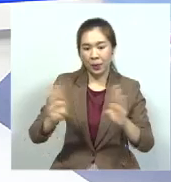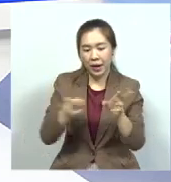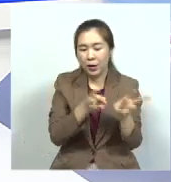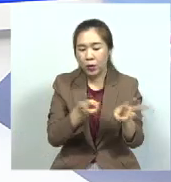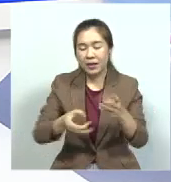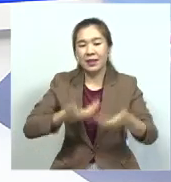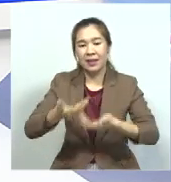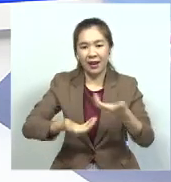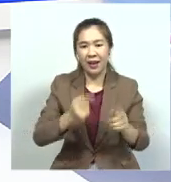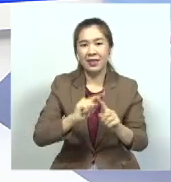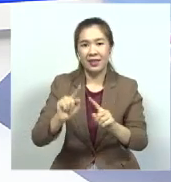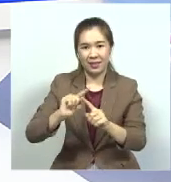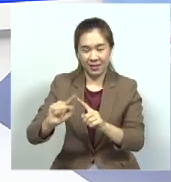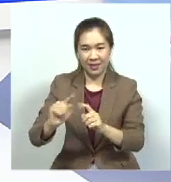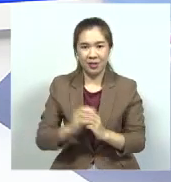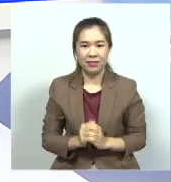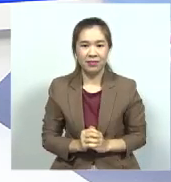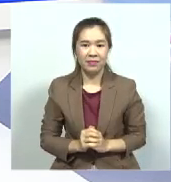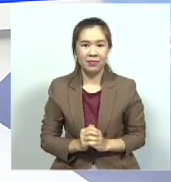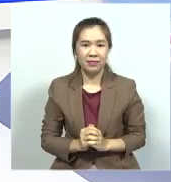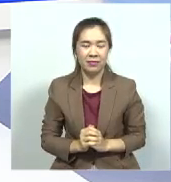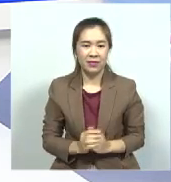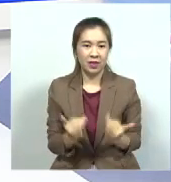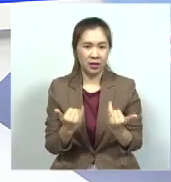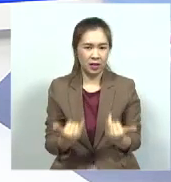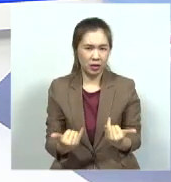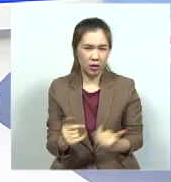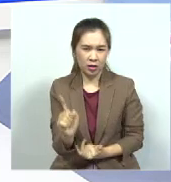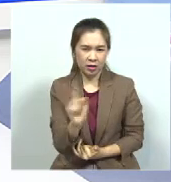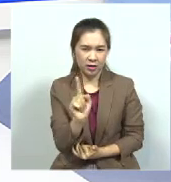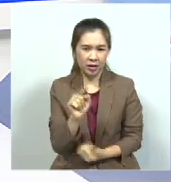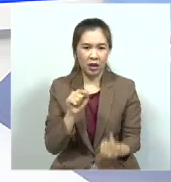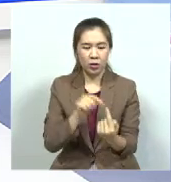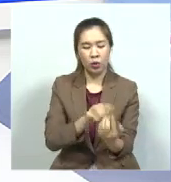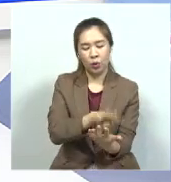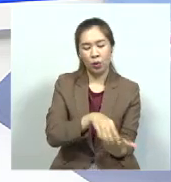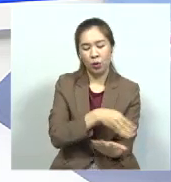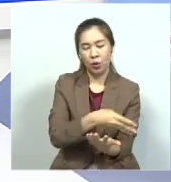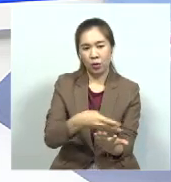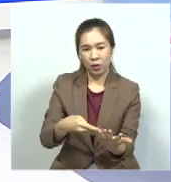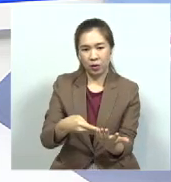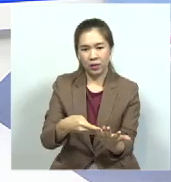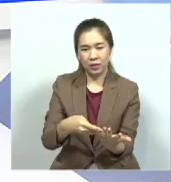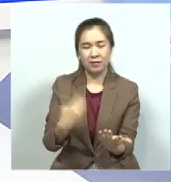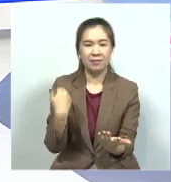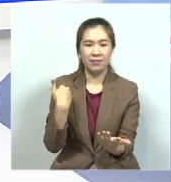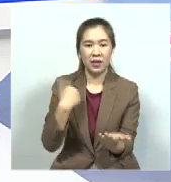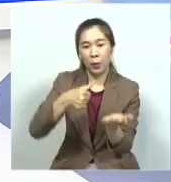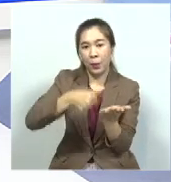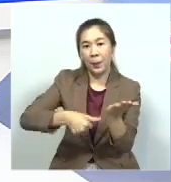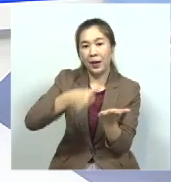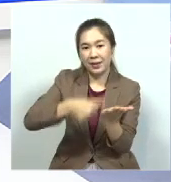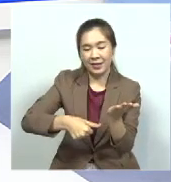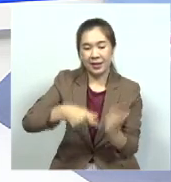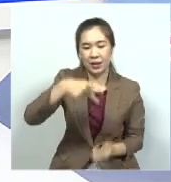องทางการจำหน่ายต่างๆและล่าสุดก็เลยมีการพูดถึงมากๆก็คือร่างกฎหมายภาษี e-payment หรือว่าร่